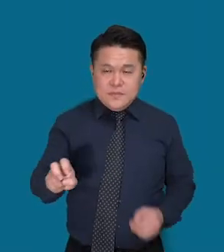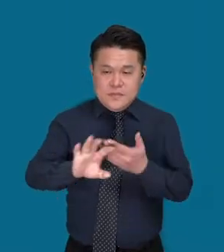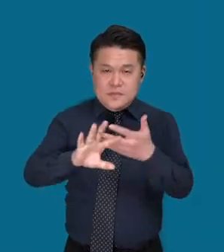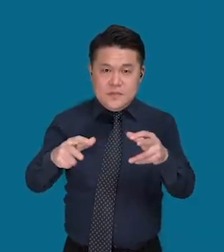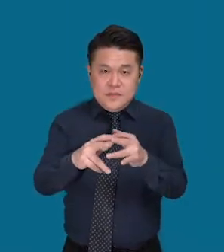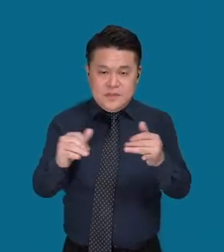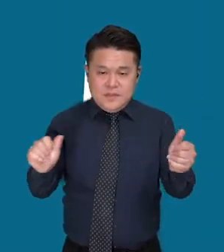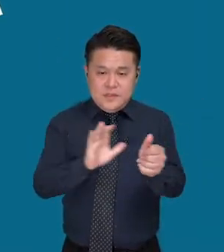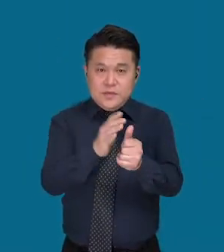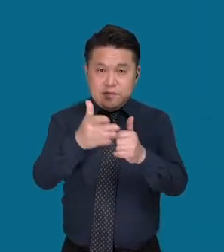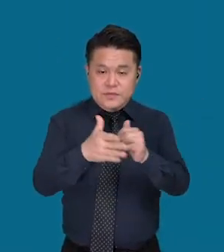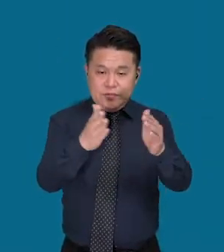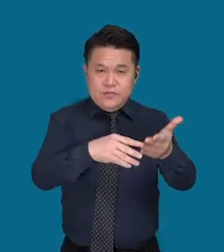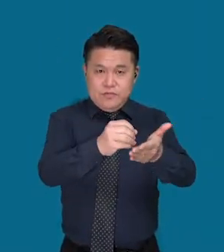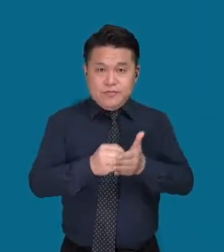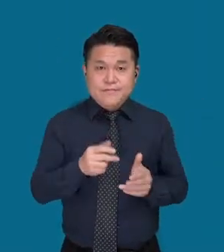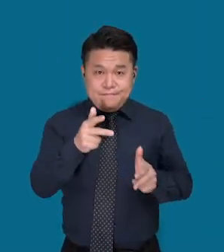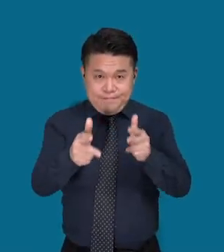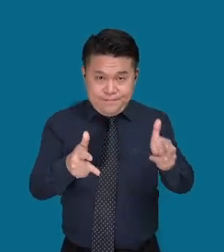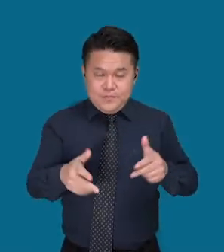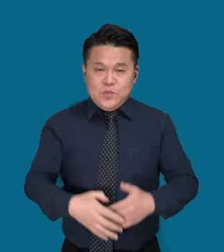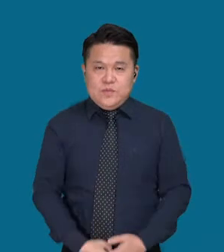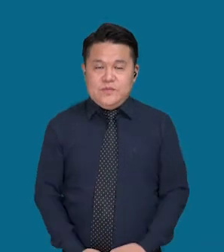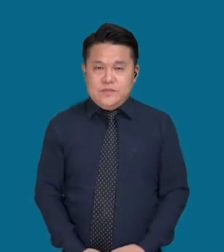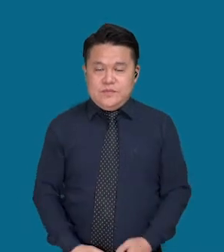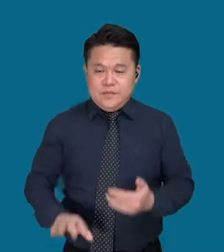2020년 국제장애인협력 공모사업.